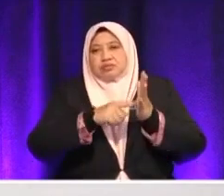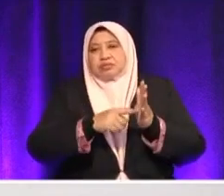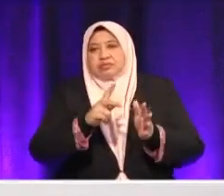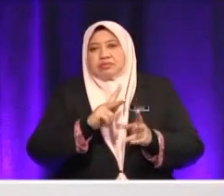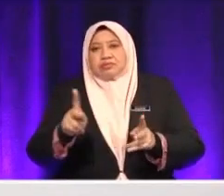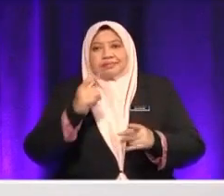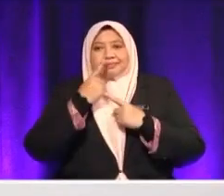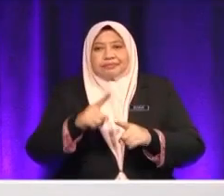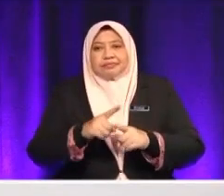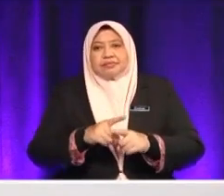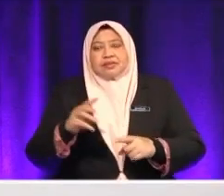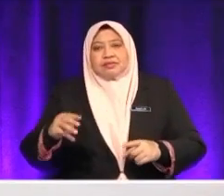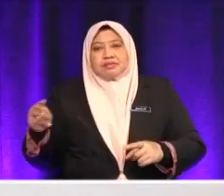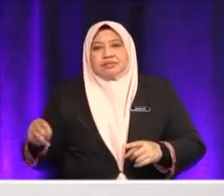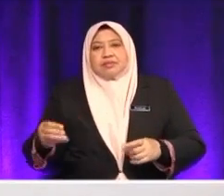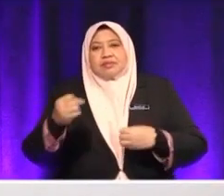anda